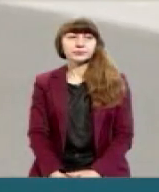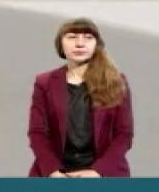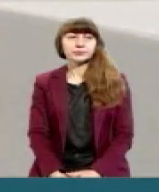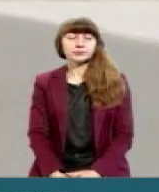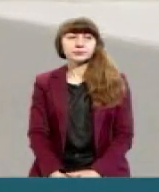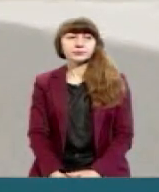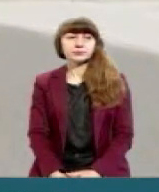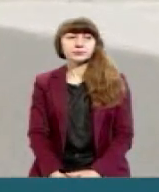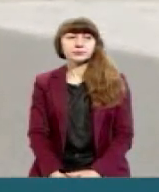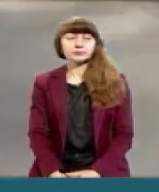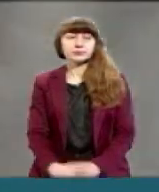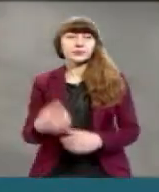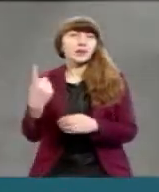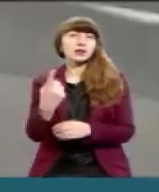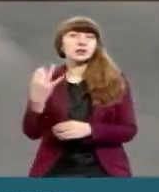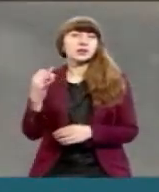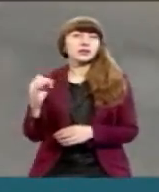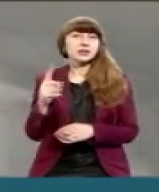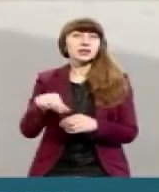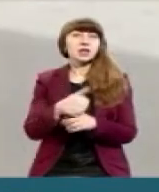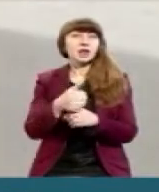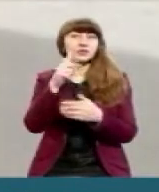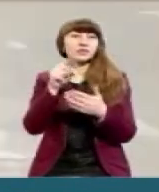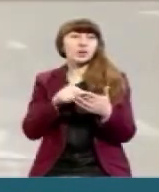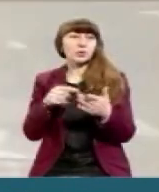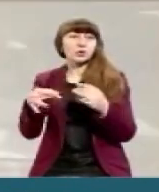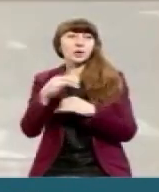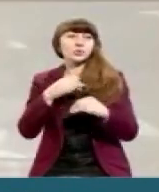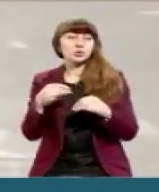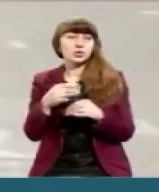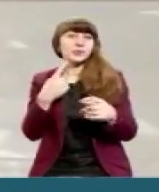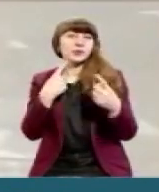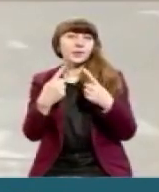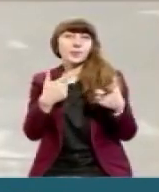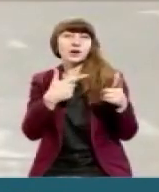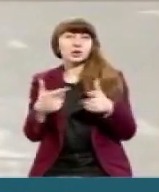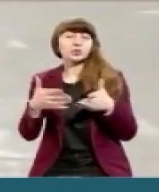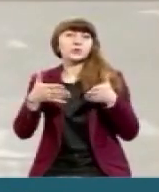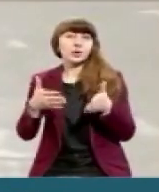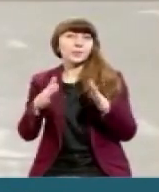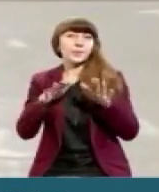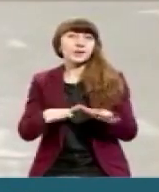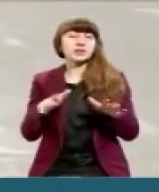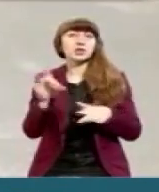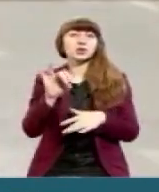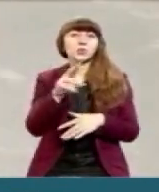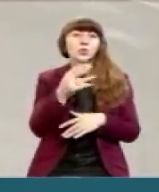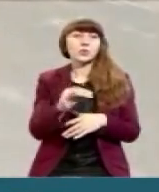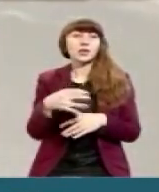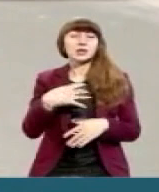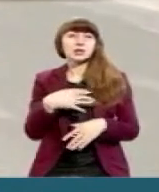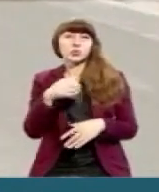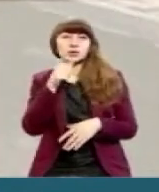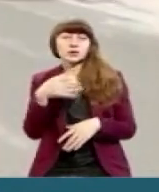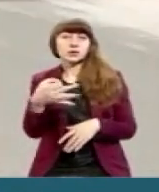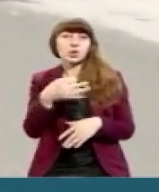Жиында қаралған бас мәселенің бірі Қостанай облысындағы жергілікті және республикалық маңызы бар автожолдарды қысқы маусымға дайындау. Биылғы